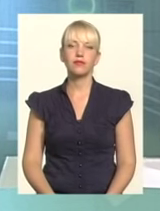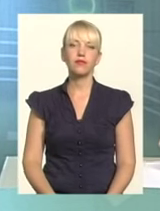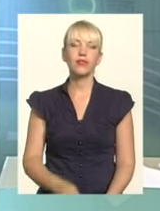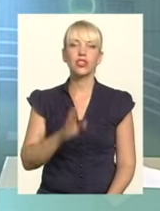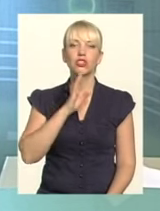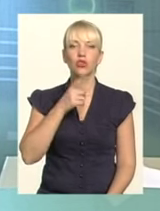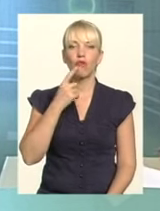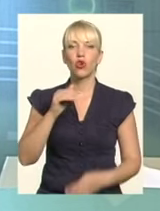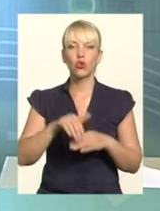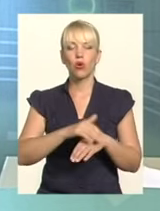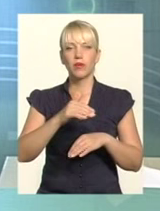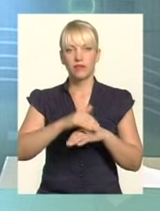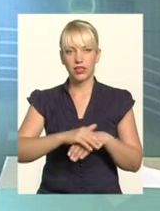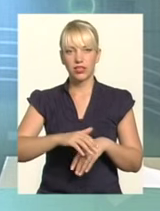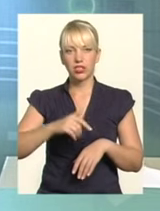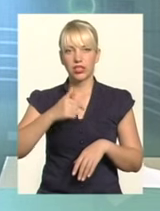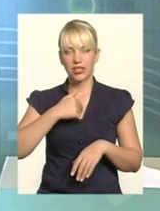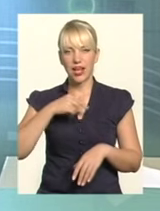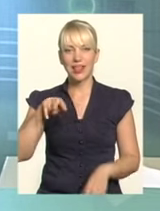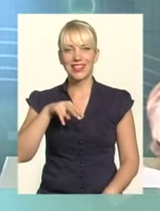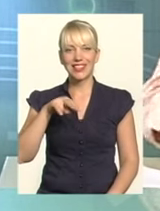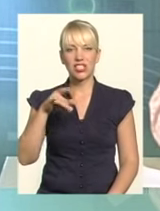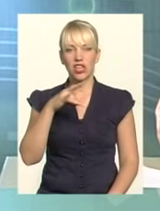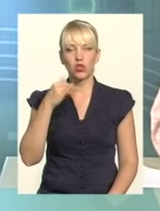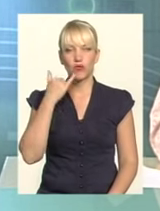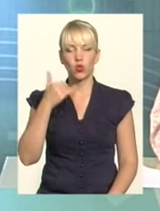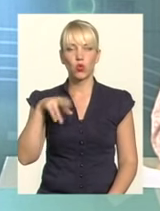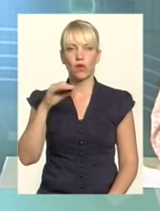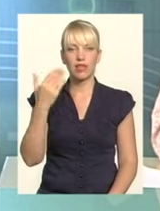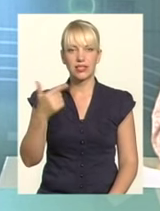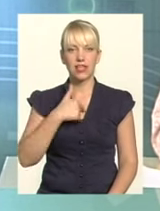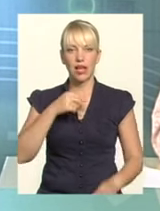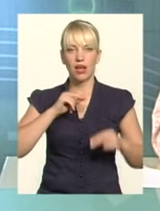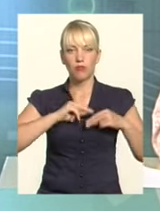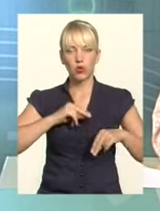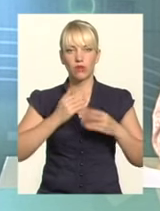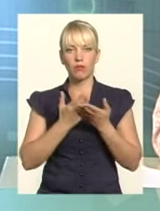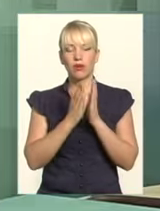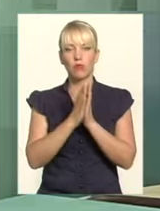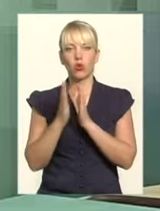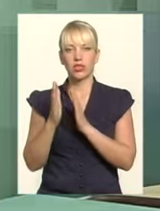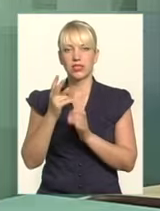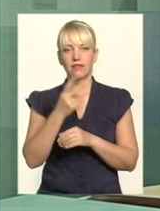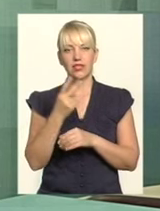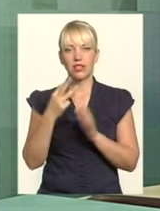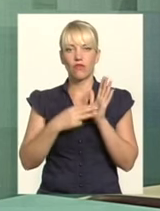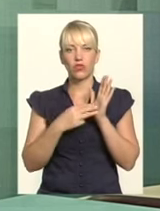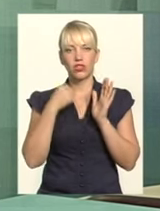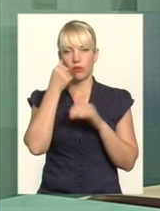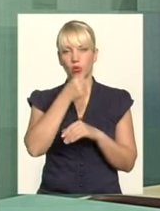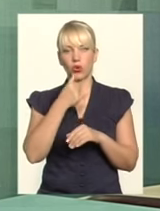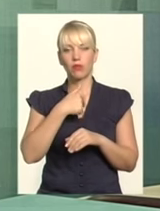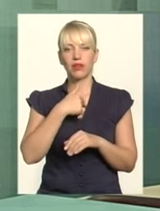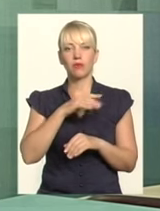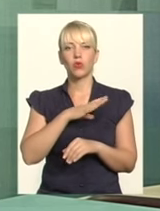вечір. Я з Красивського району до вас звонив. Я працювала в бібліотеці 28 років. І мені